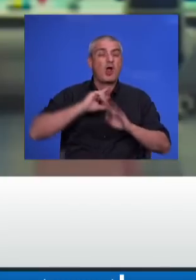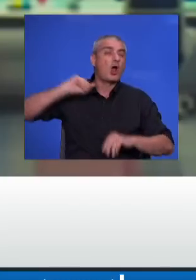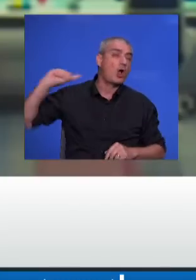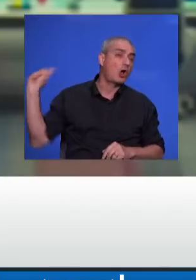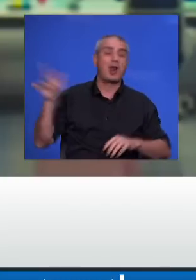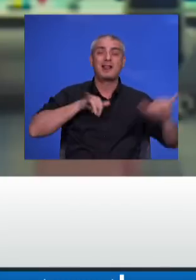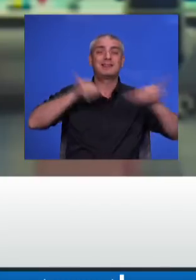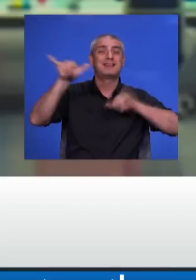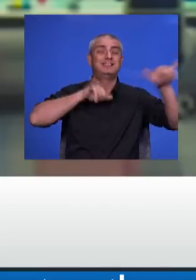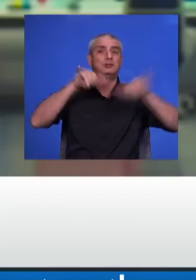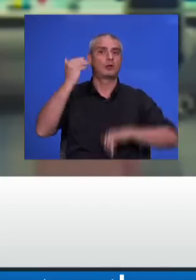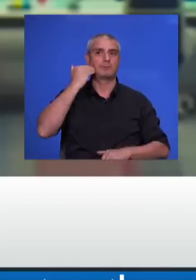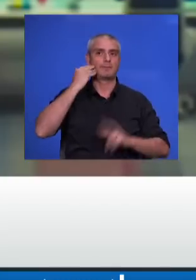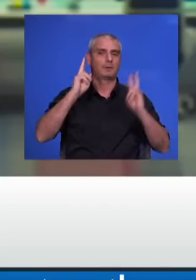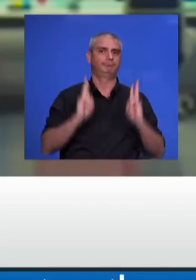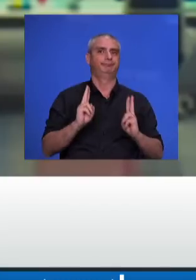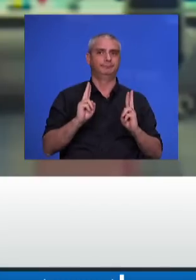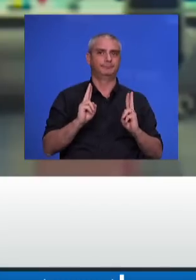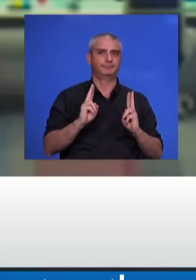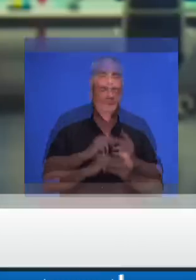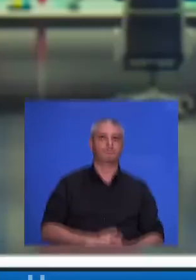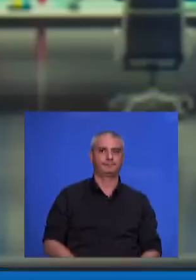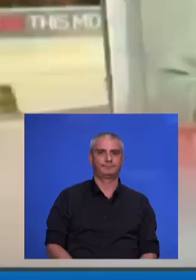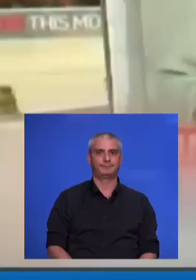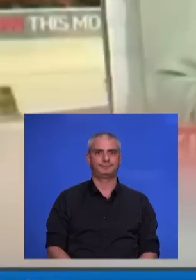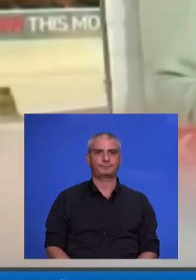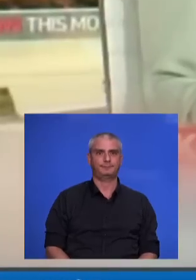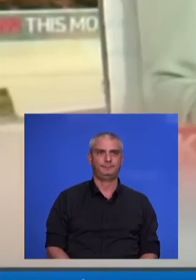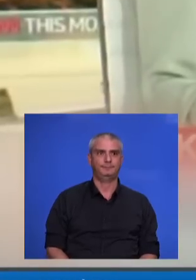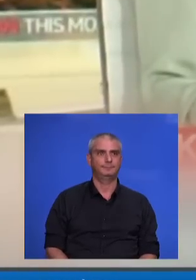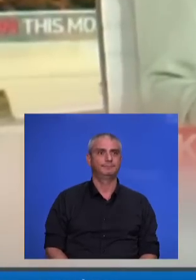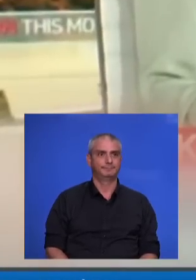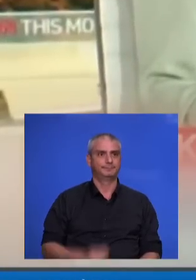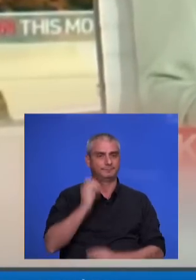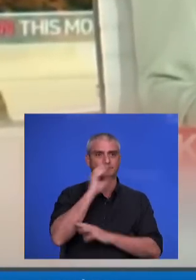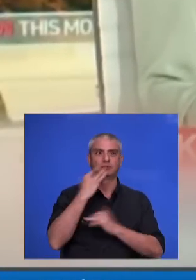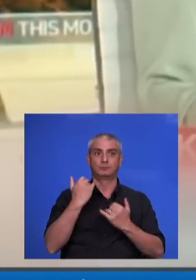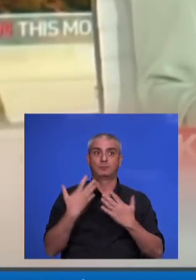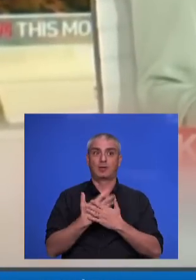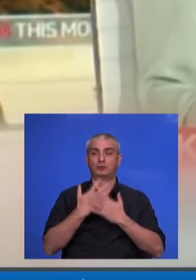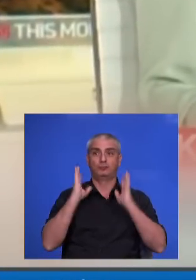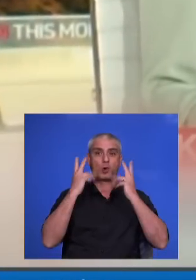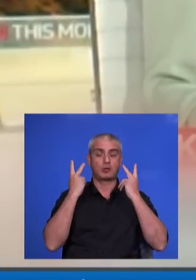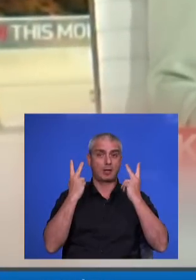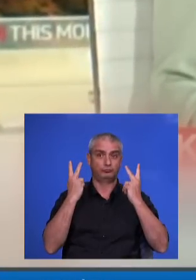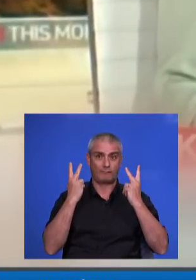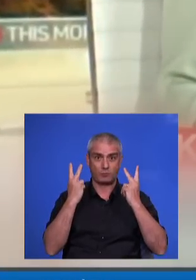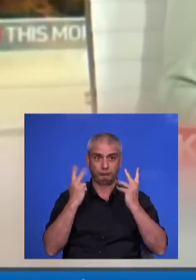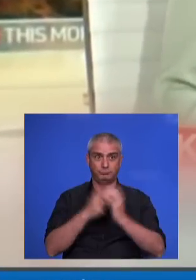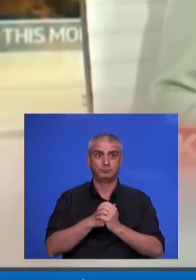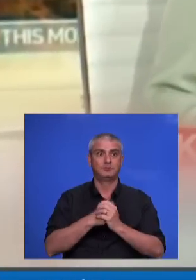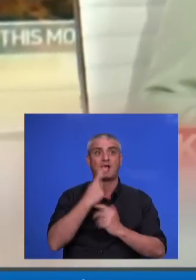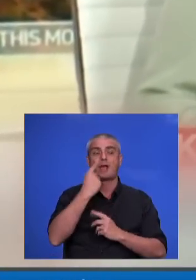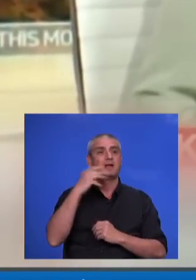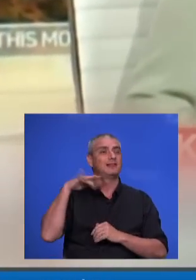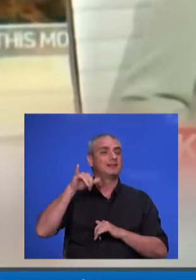כל התנועה האווירית בארצות הברית של אמריקה. So this is some breaking news, major breaking news that we need to report right now. Many flights all